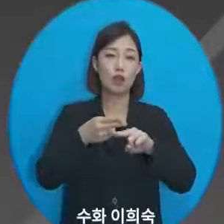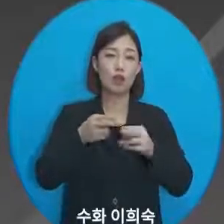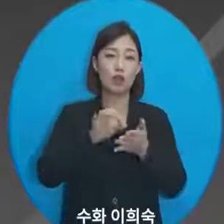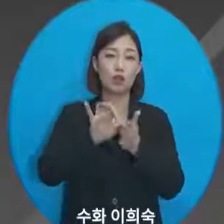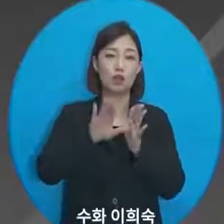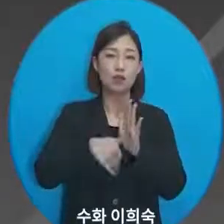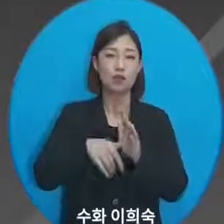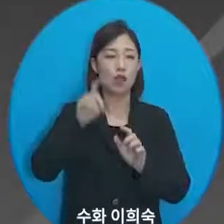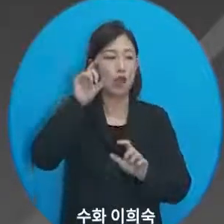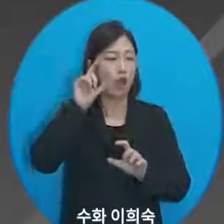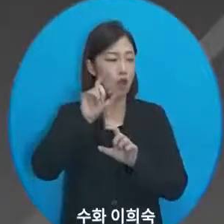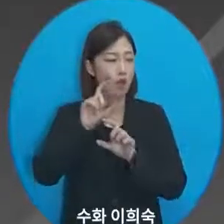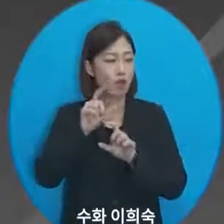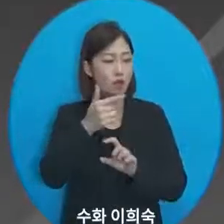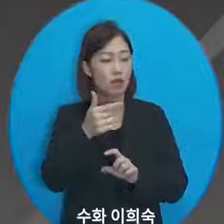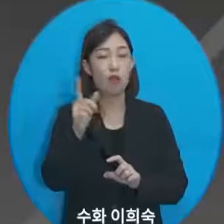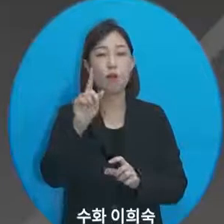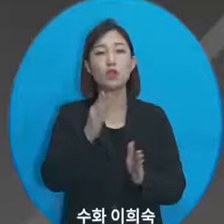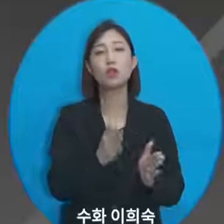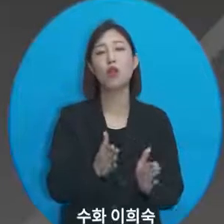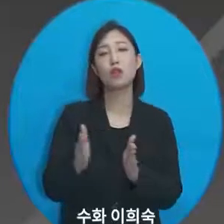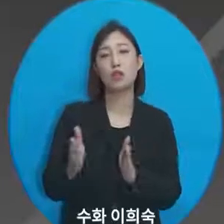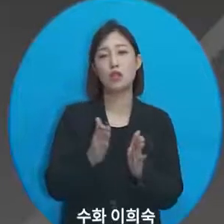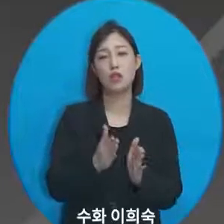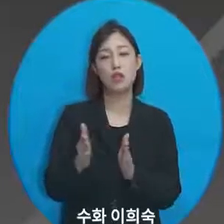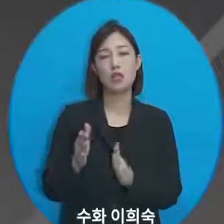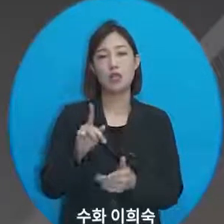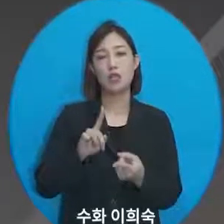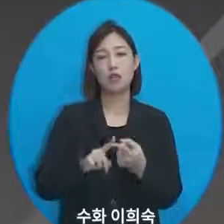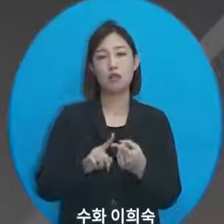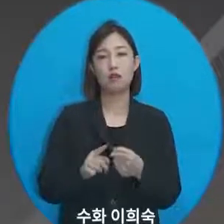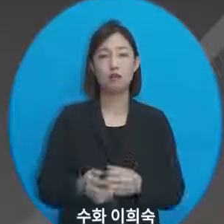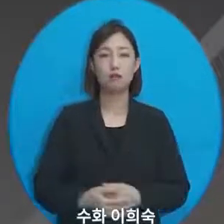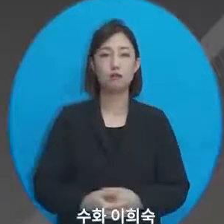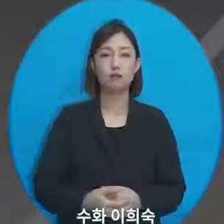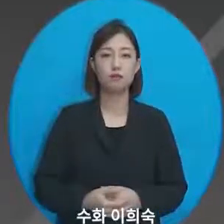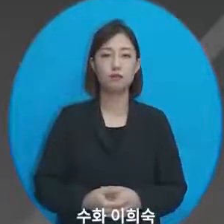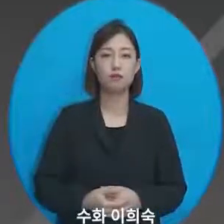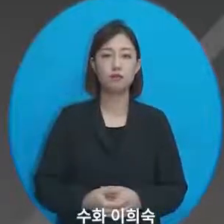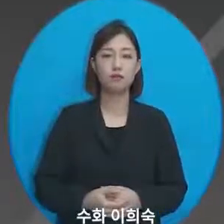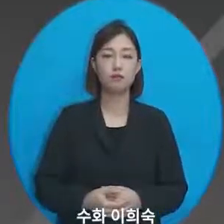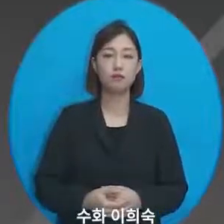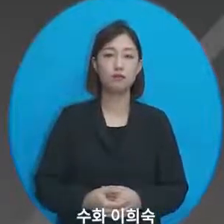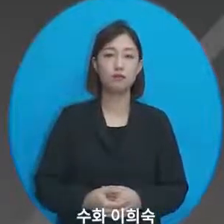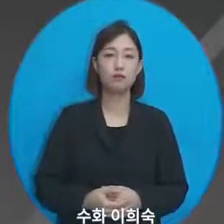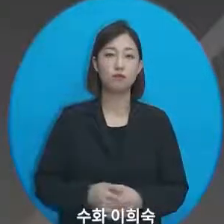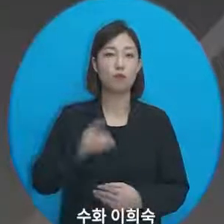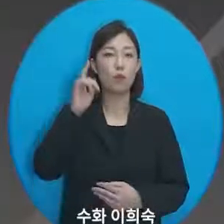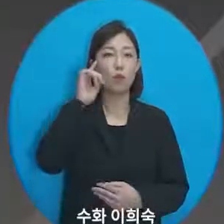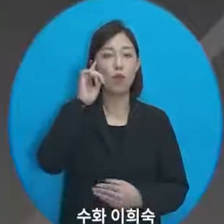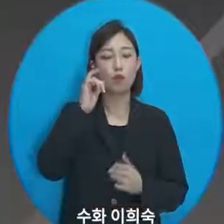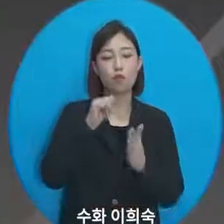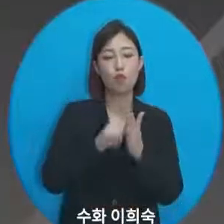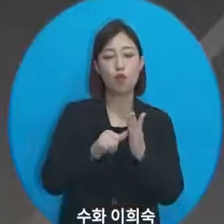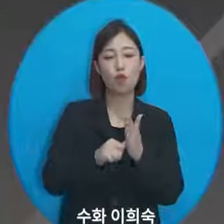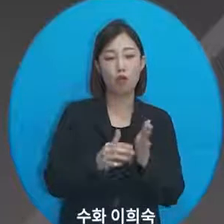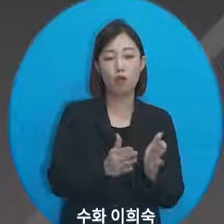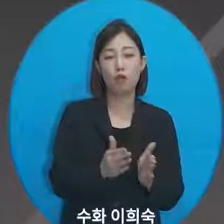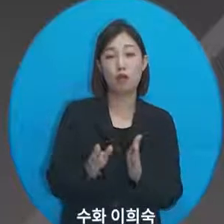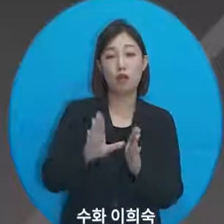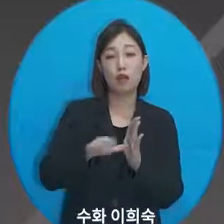고민해야 될 것은 수납입니다. 그 수납을 충분히 접근해서 그 안에 내용물을 잡을